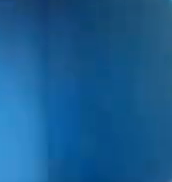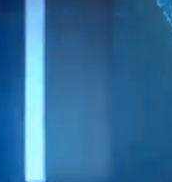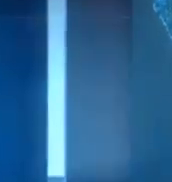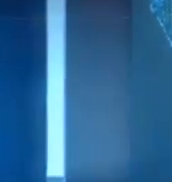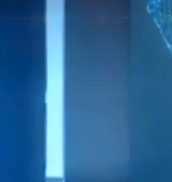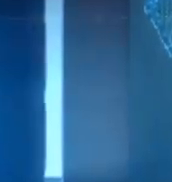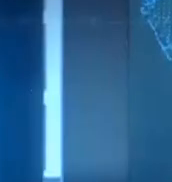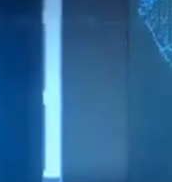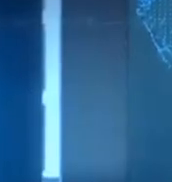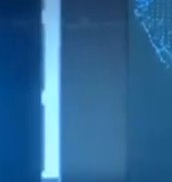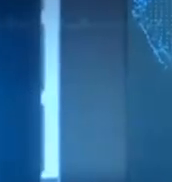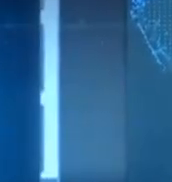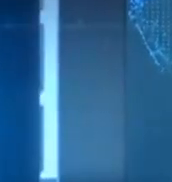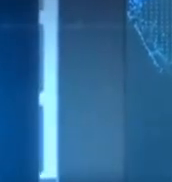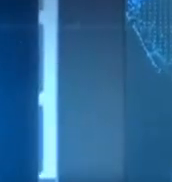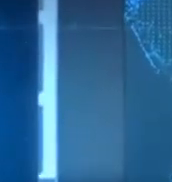Жетісу телеарнасы.